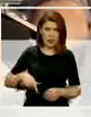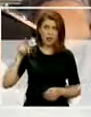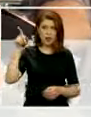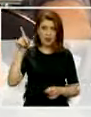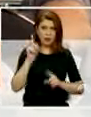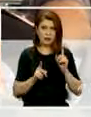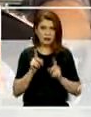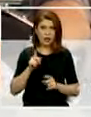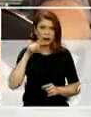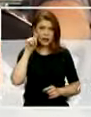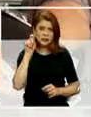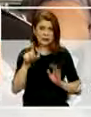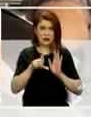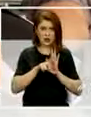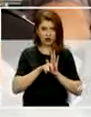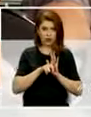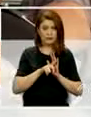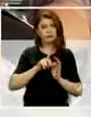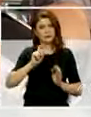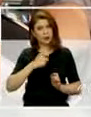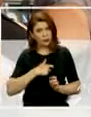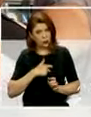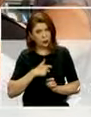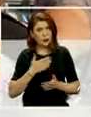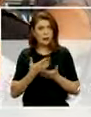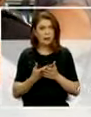dacă respectă legea, pot,